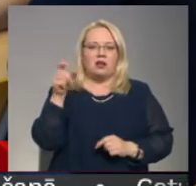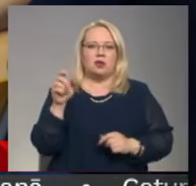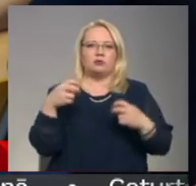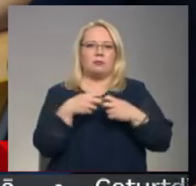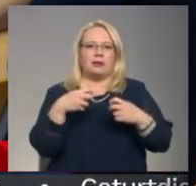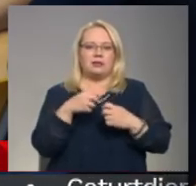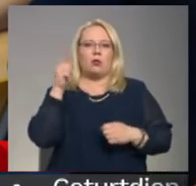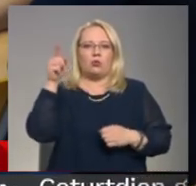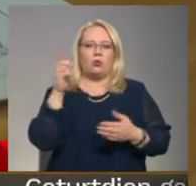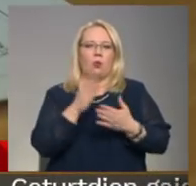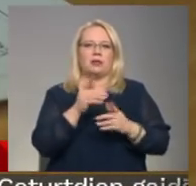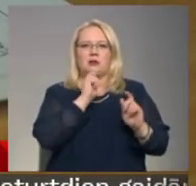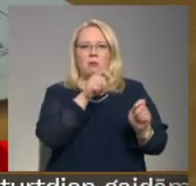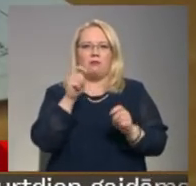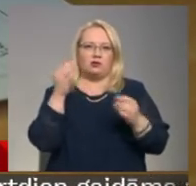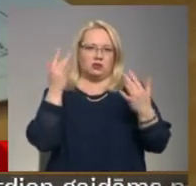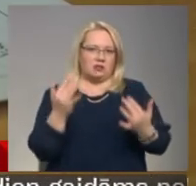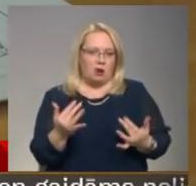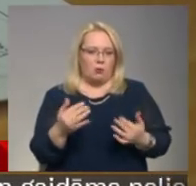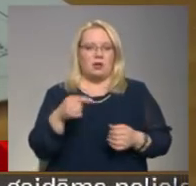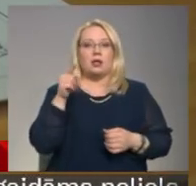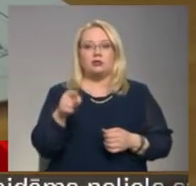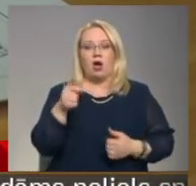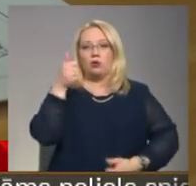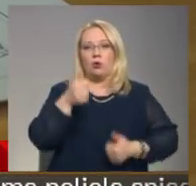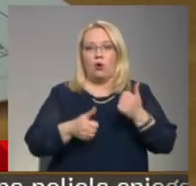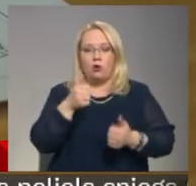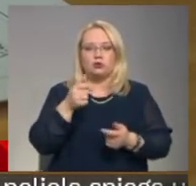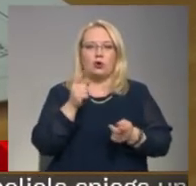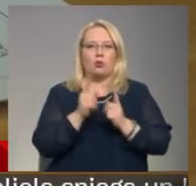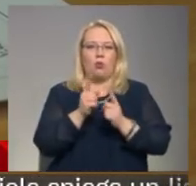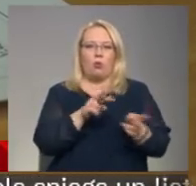notiks apbalvošanas ceremonija. Šādu konkursu Eiropas komisijas